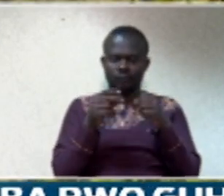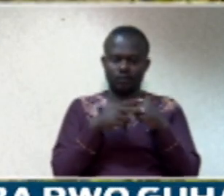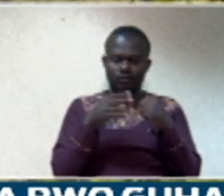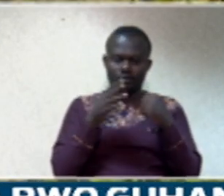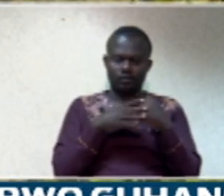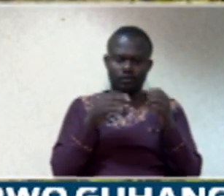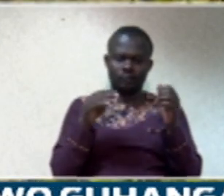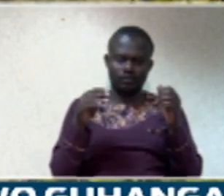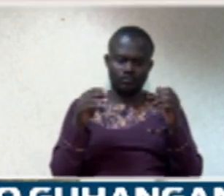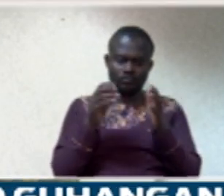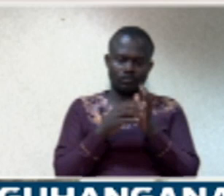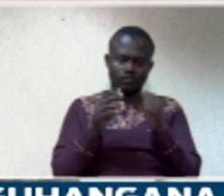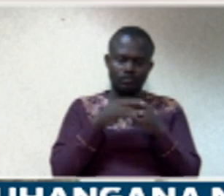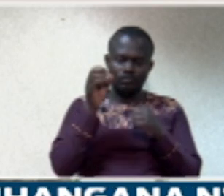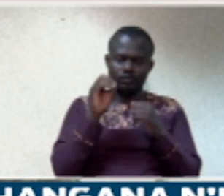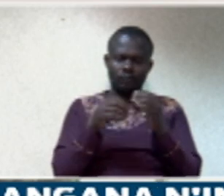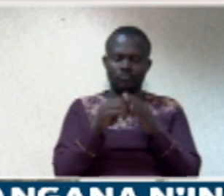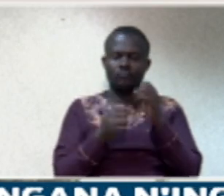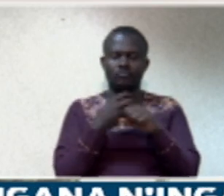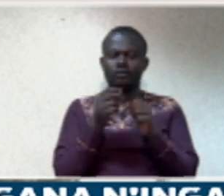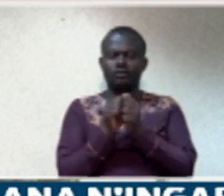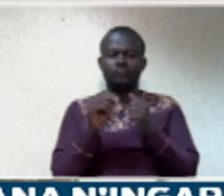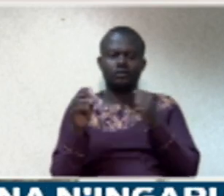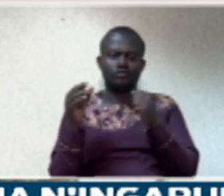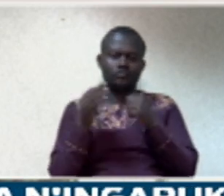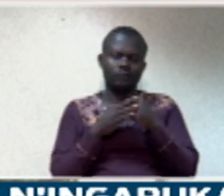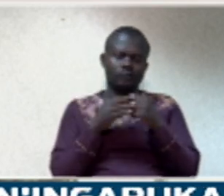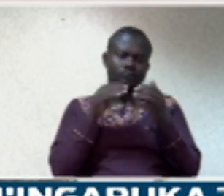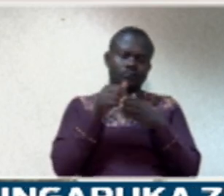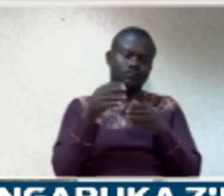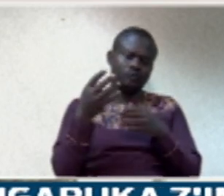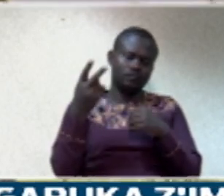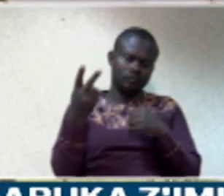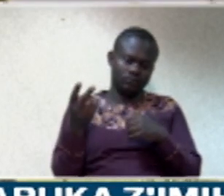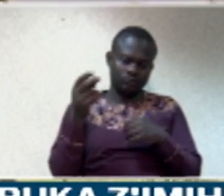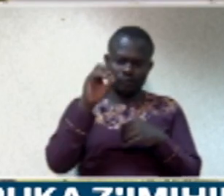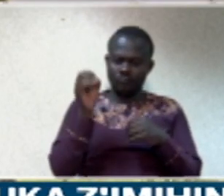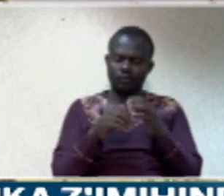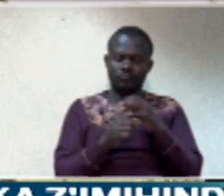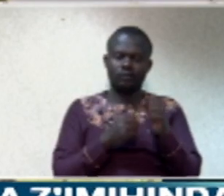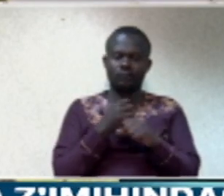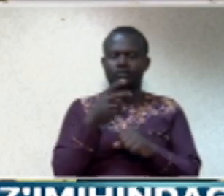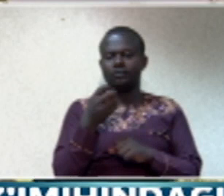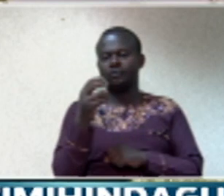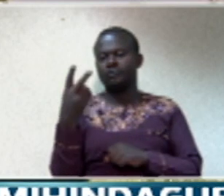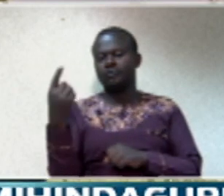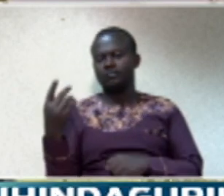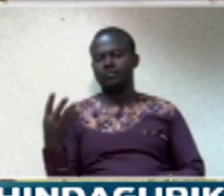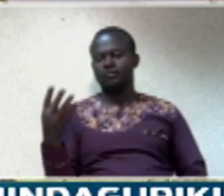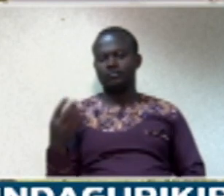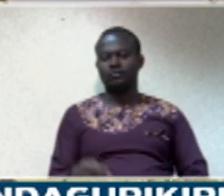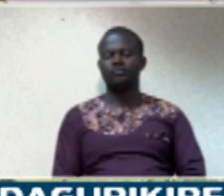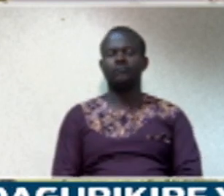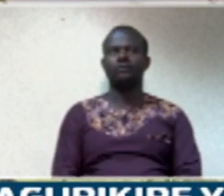79% ku ijana rwariho muri 2018 rukagera kuri 42% ku ijana mu mwaka wa 2024 Bienvenue dans